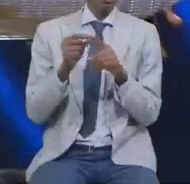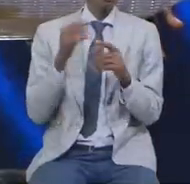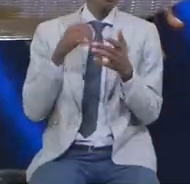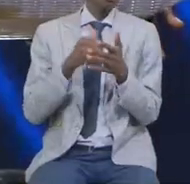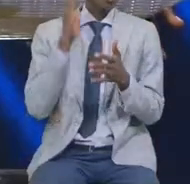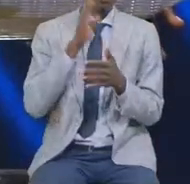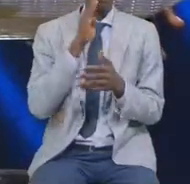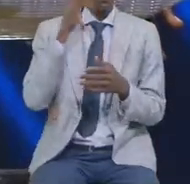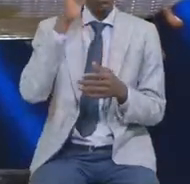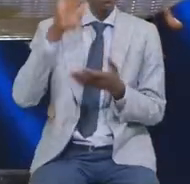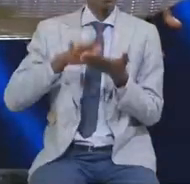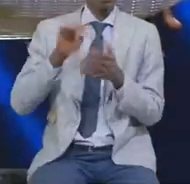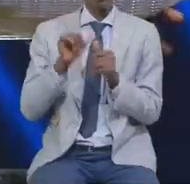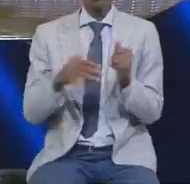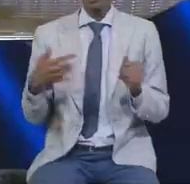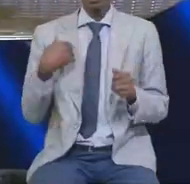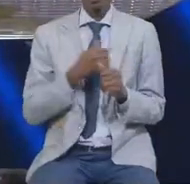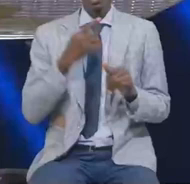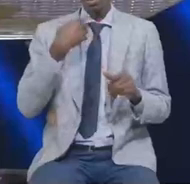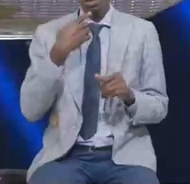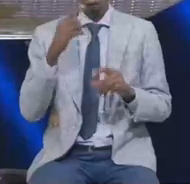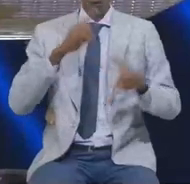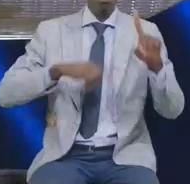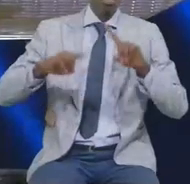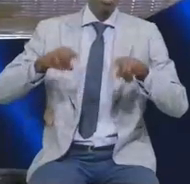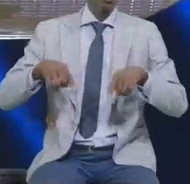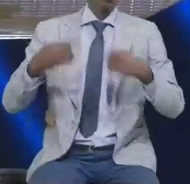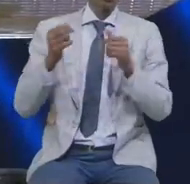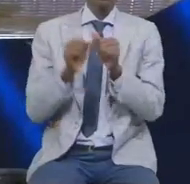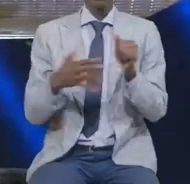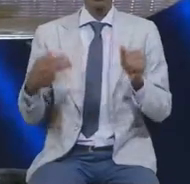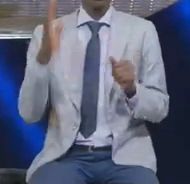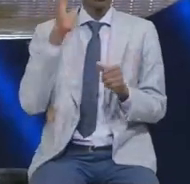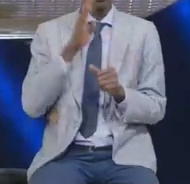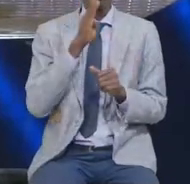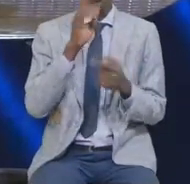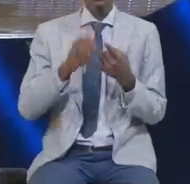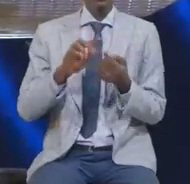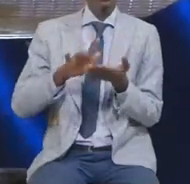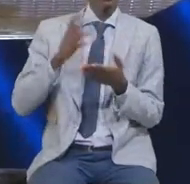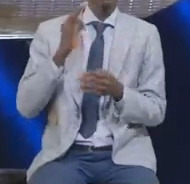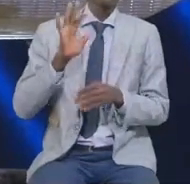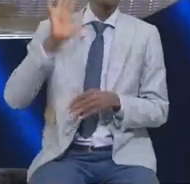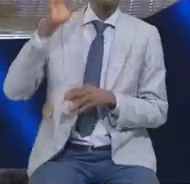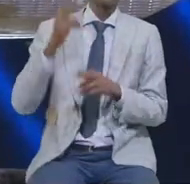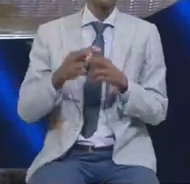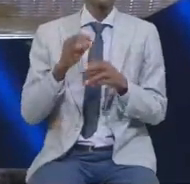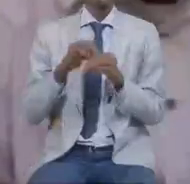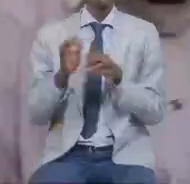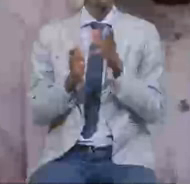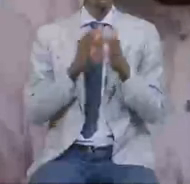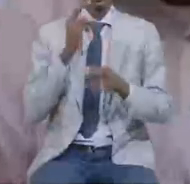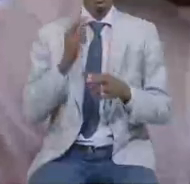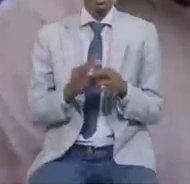gloire. Ce que nous disons, ce que nous faisons, là que nous nous trouvons, que tu sois fait pour la gloire de ton nom au nom